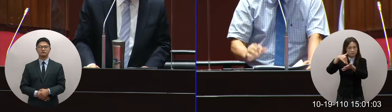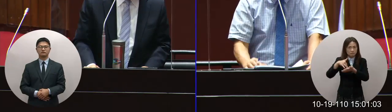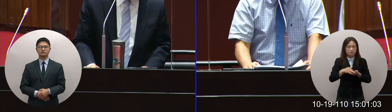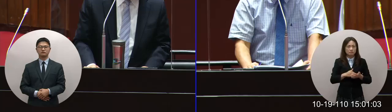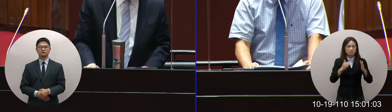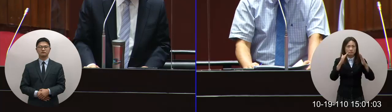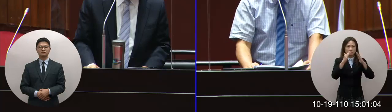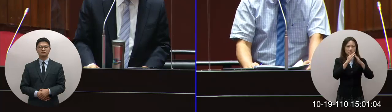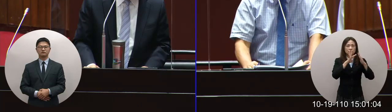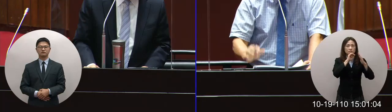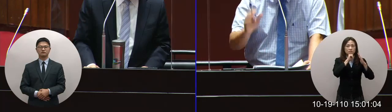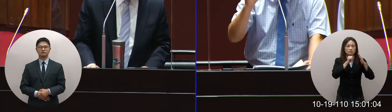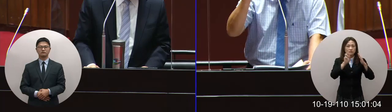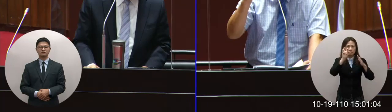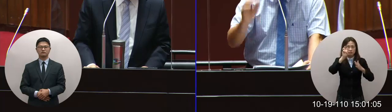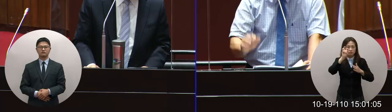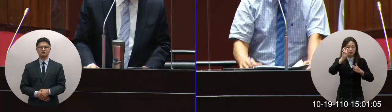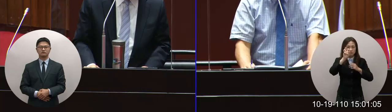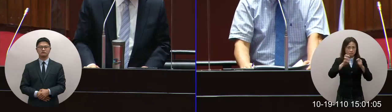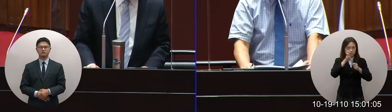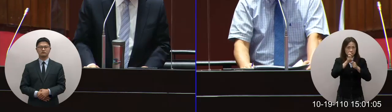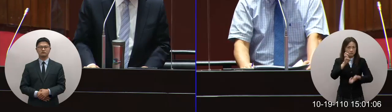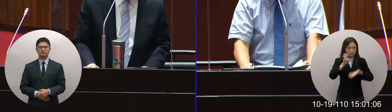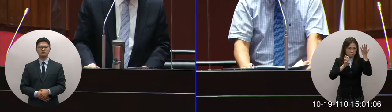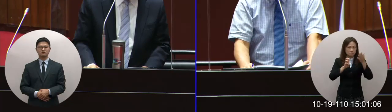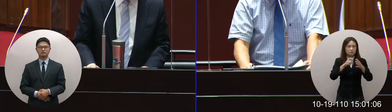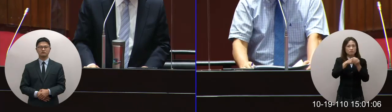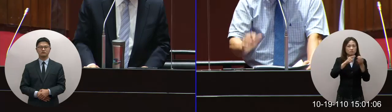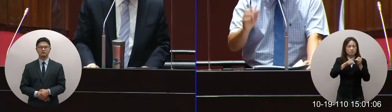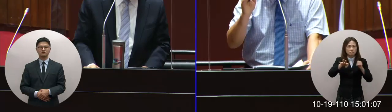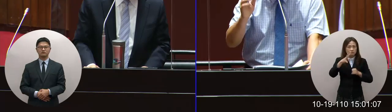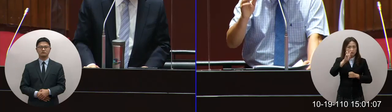超过三十年以上有436万栋，